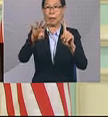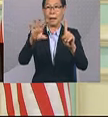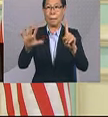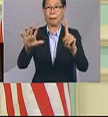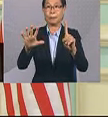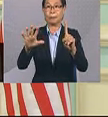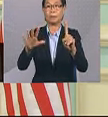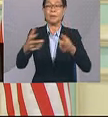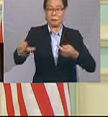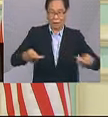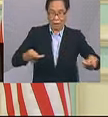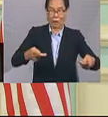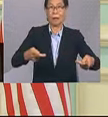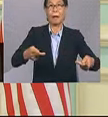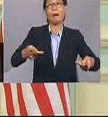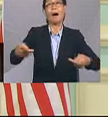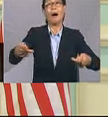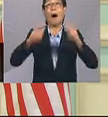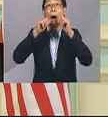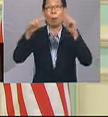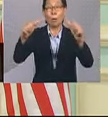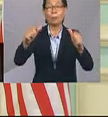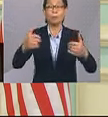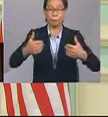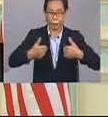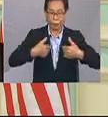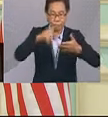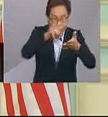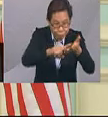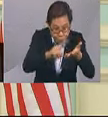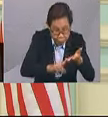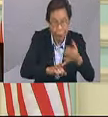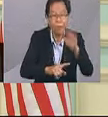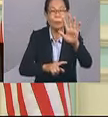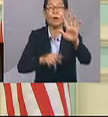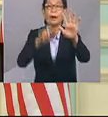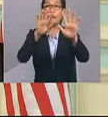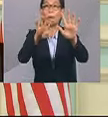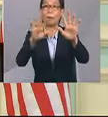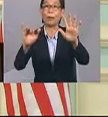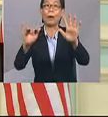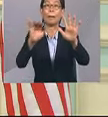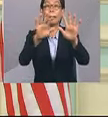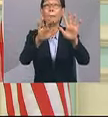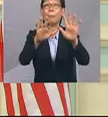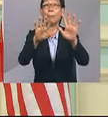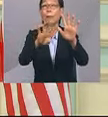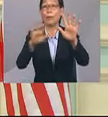1,145 kenderaan awam. Dan turut diperiksa adalah 546 pasar awam,